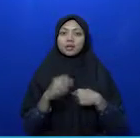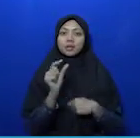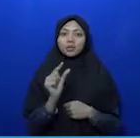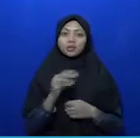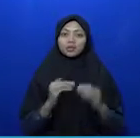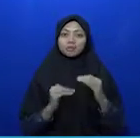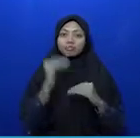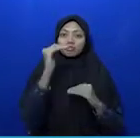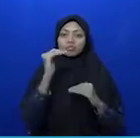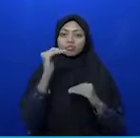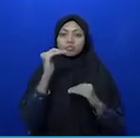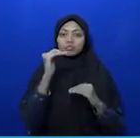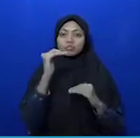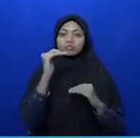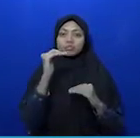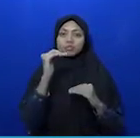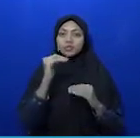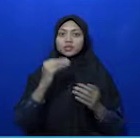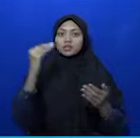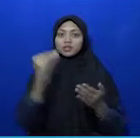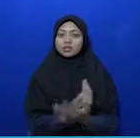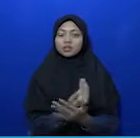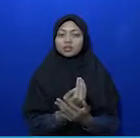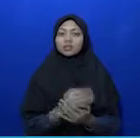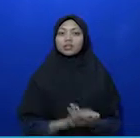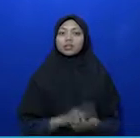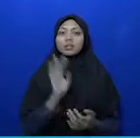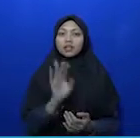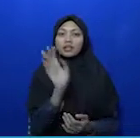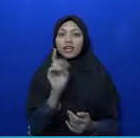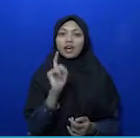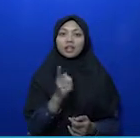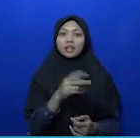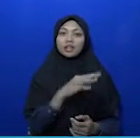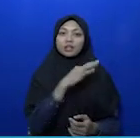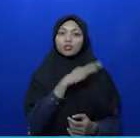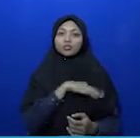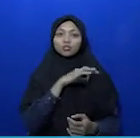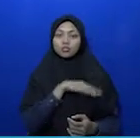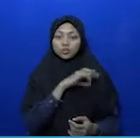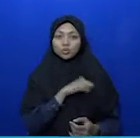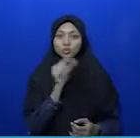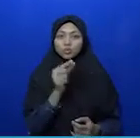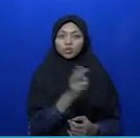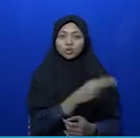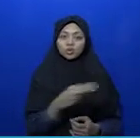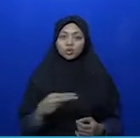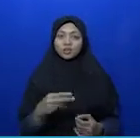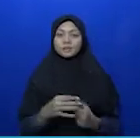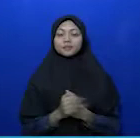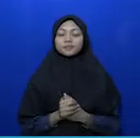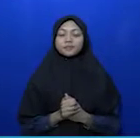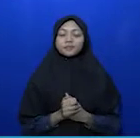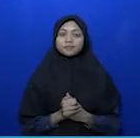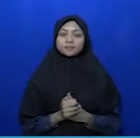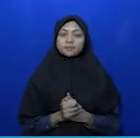untuk menaikkan tax dan royalty gitu ya, itu akan juga memberikan fresh money yang masuk di